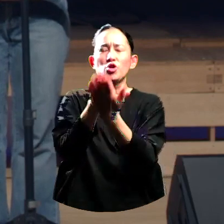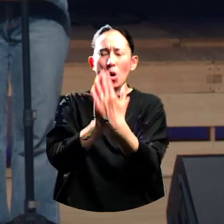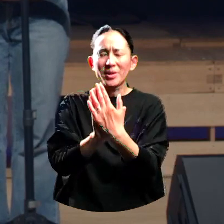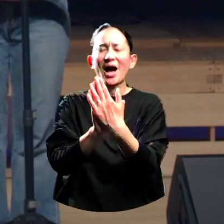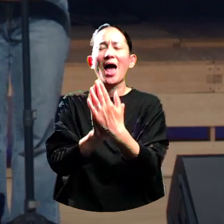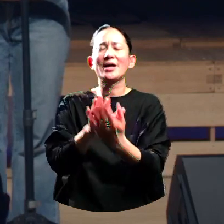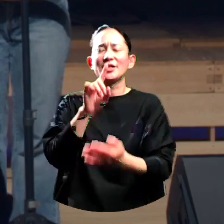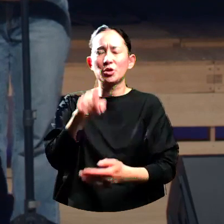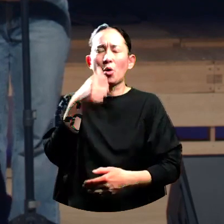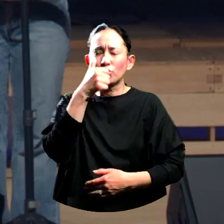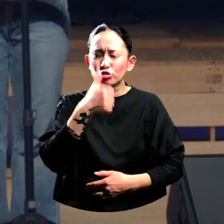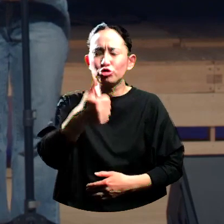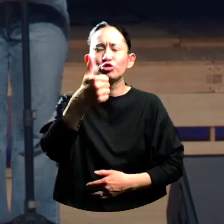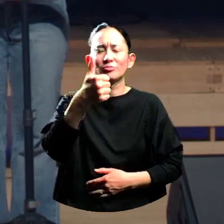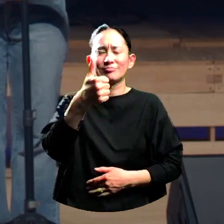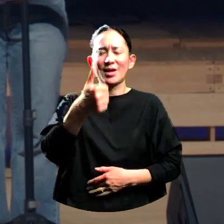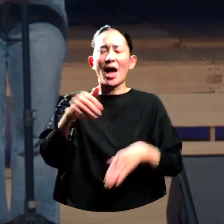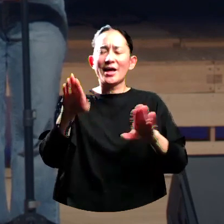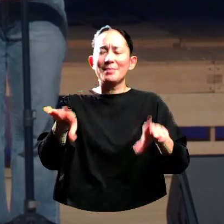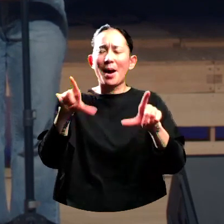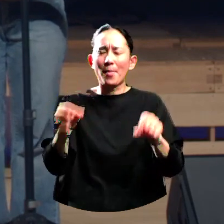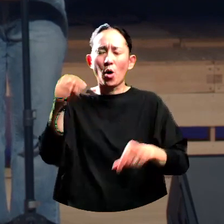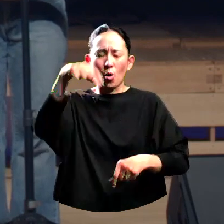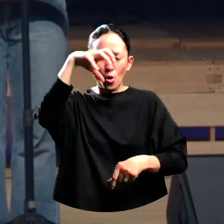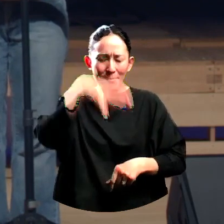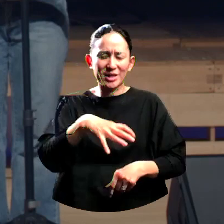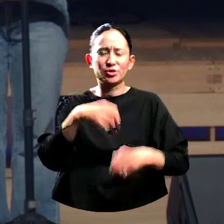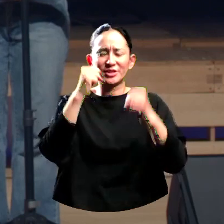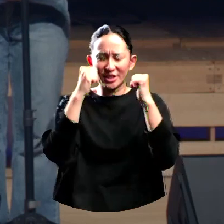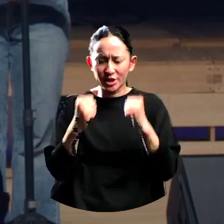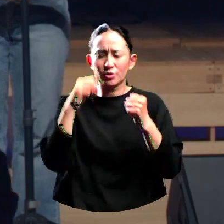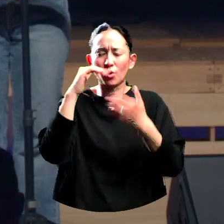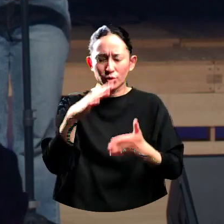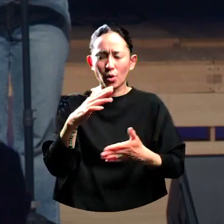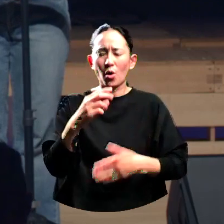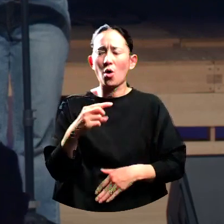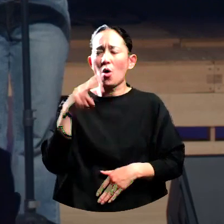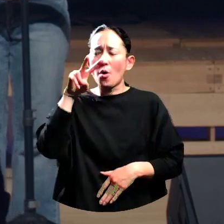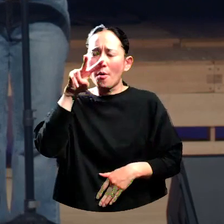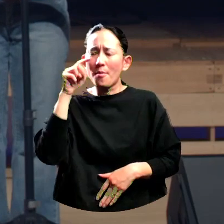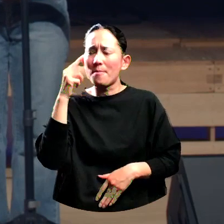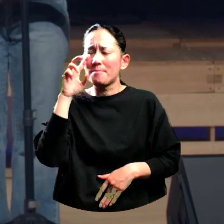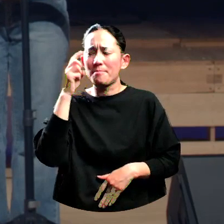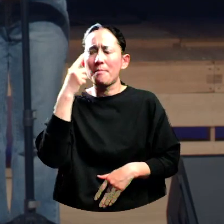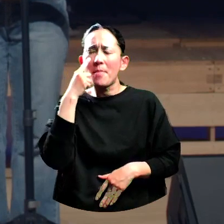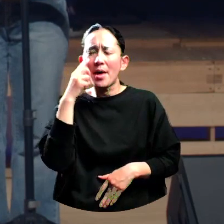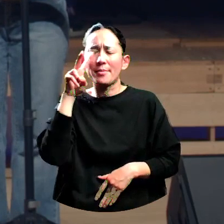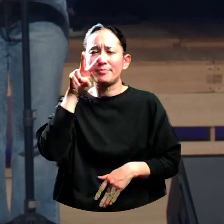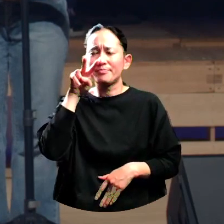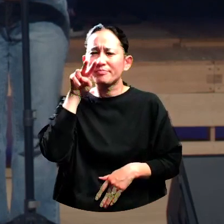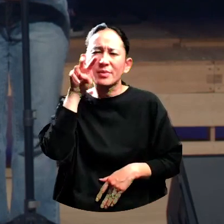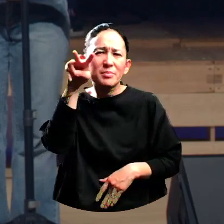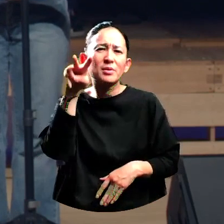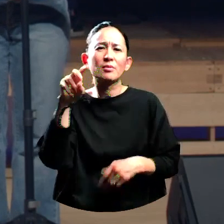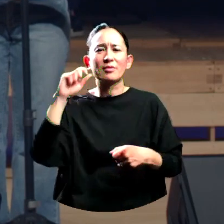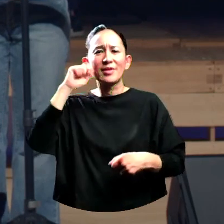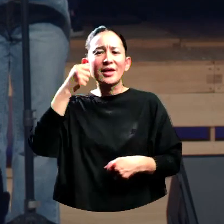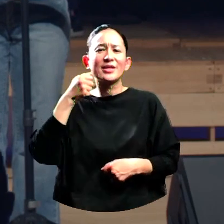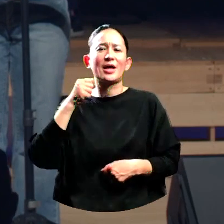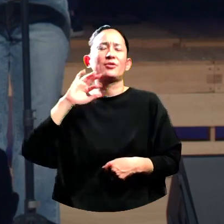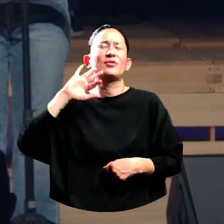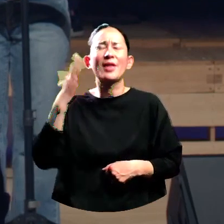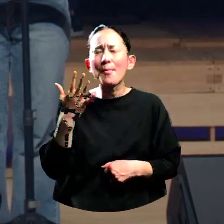が今もここにいてくださることを目に見えなくとも今ここにいてくださることを信じて感謝します。